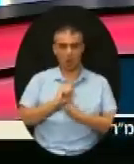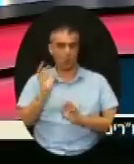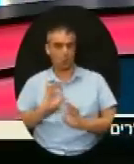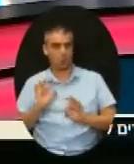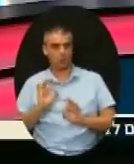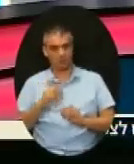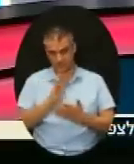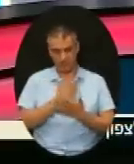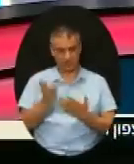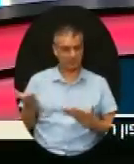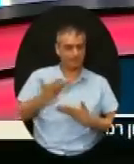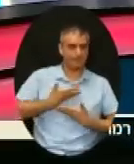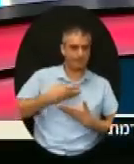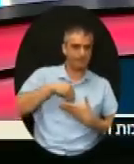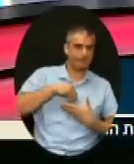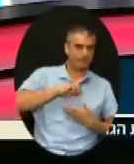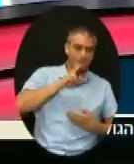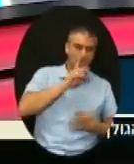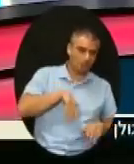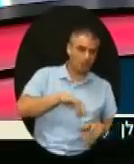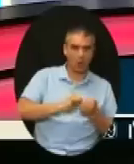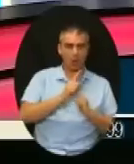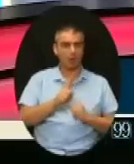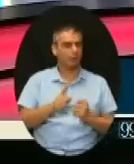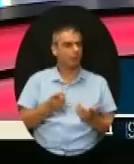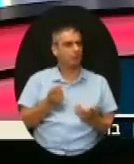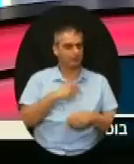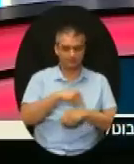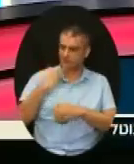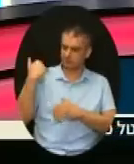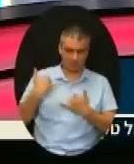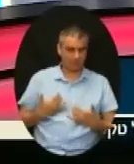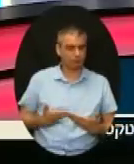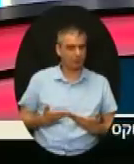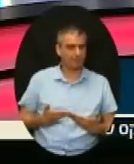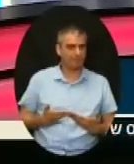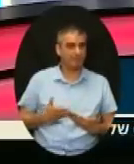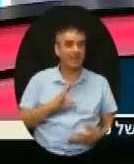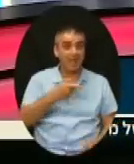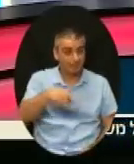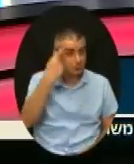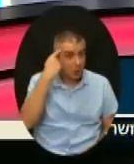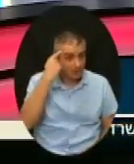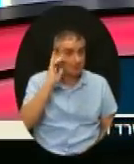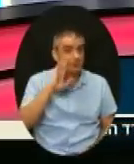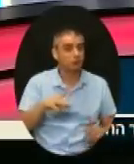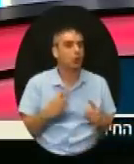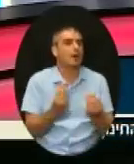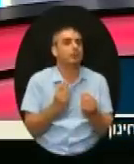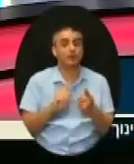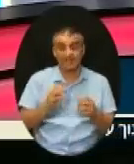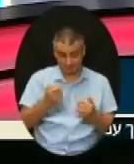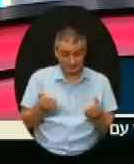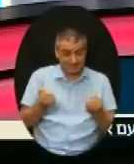פעולה, האם החלטתם להכיל את העניין הזה או לא. אז אנחנו שואלים בנקודת הזמן הזאת, האם יודעים שקורה משהו? האם